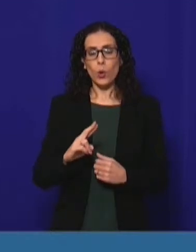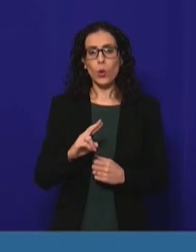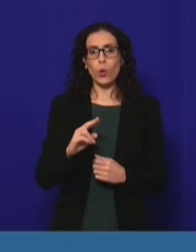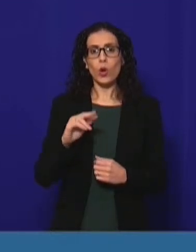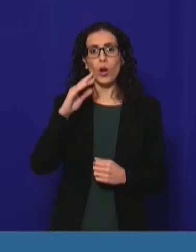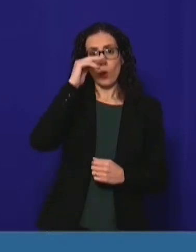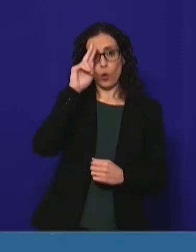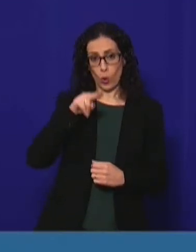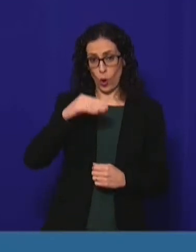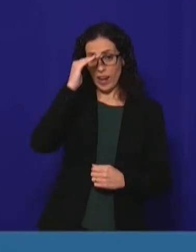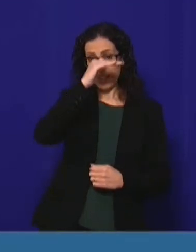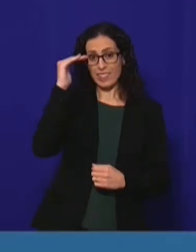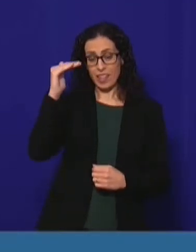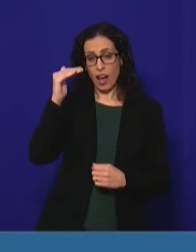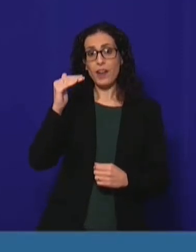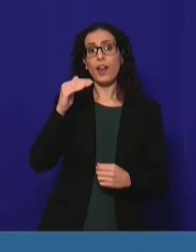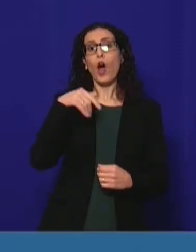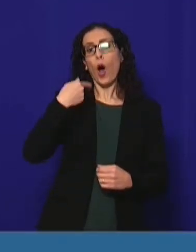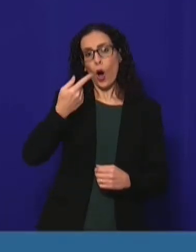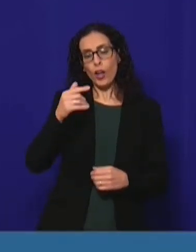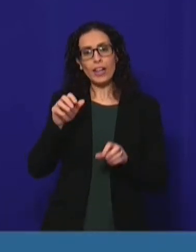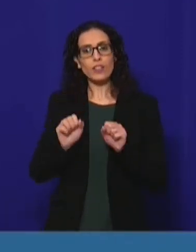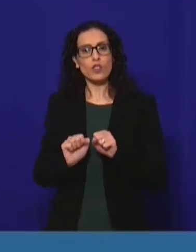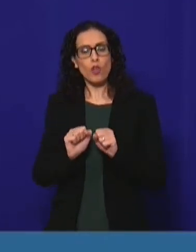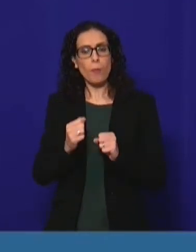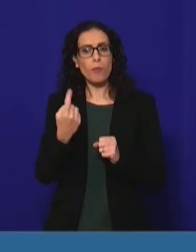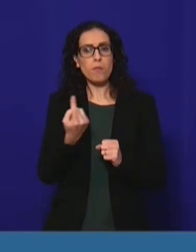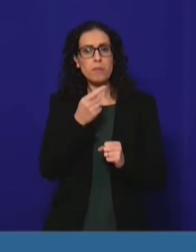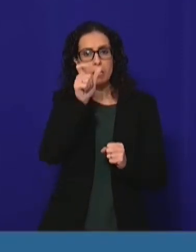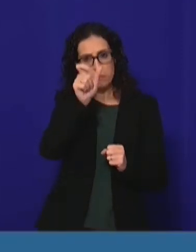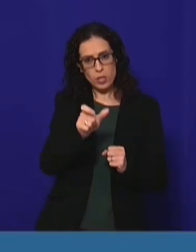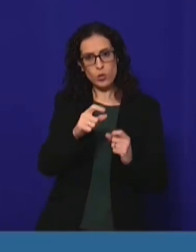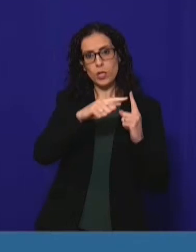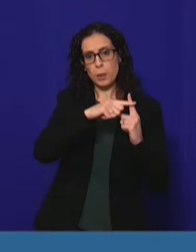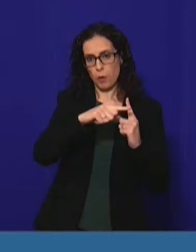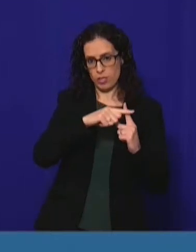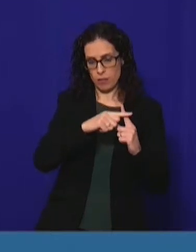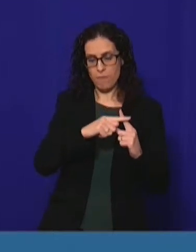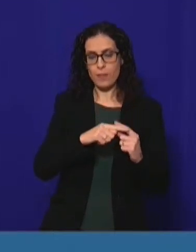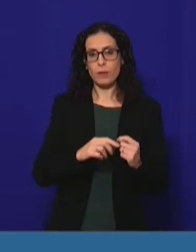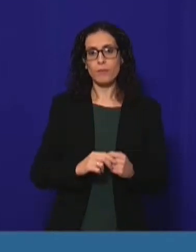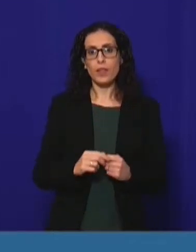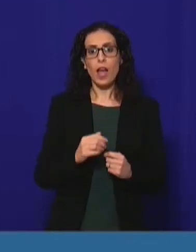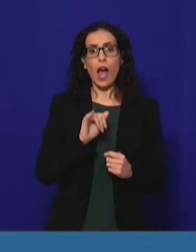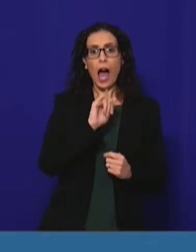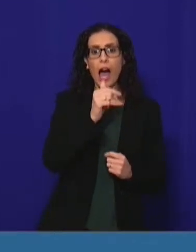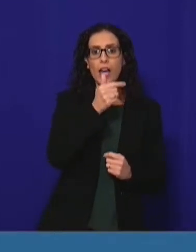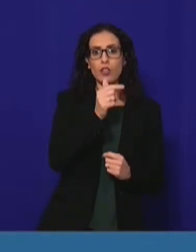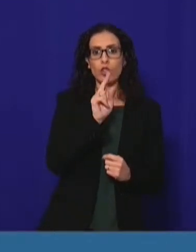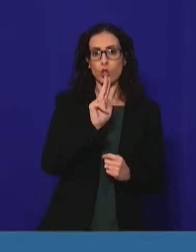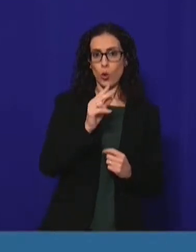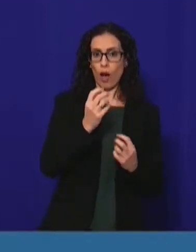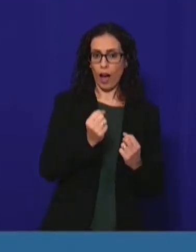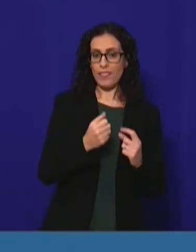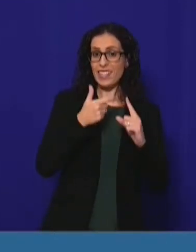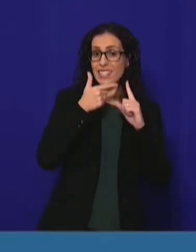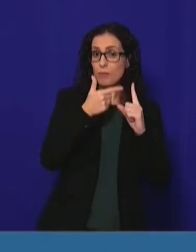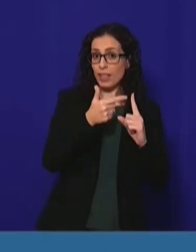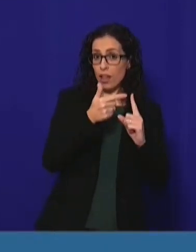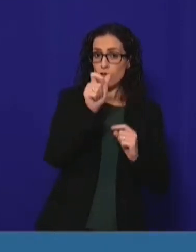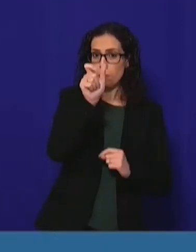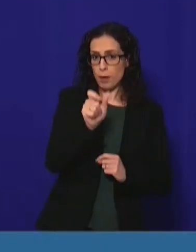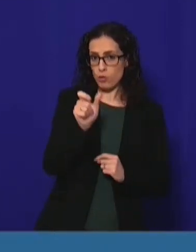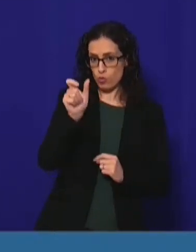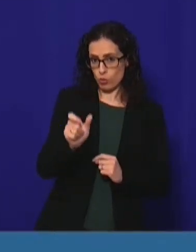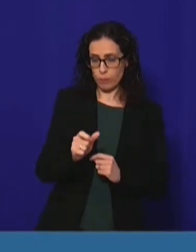il-homes u sptarijiet oħra fejn qegħdin iżommu anke pazjenti għall-iżolazzjoni, fl-ITU bħalissa għandna 17 persuna